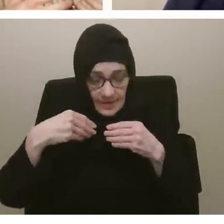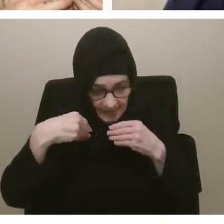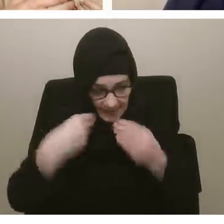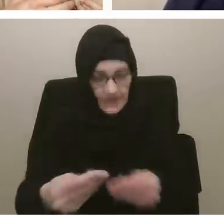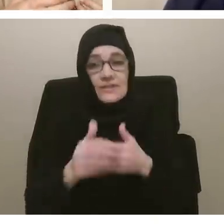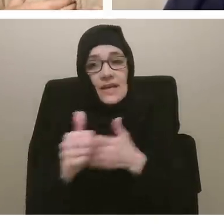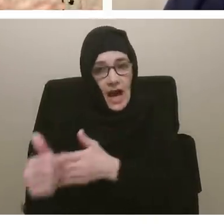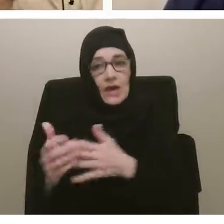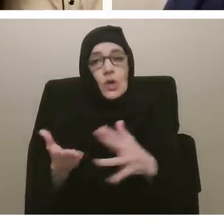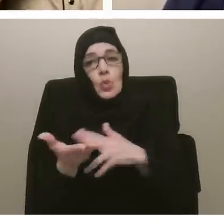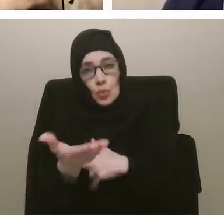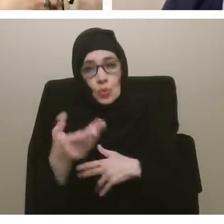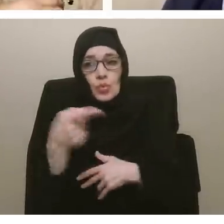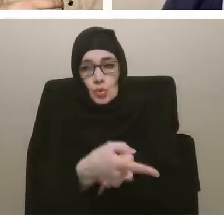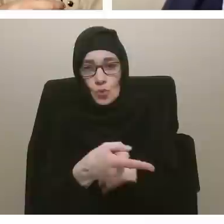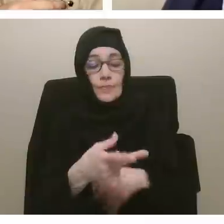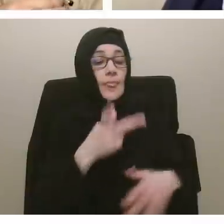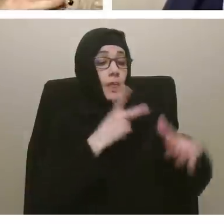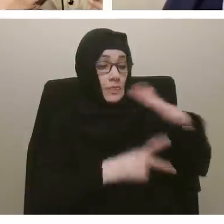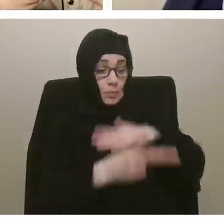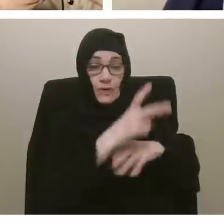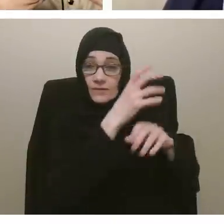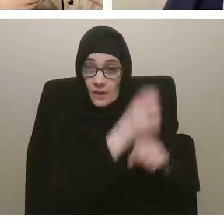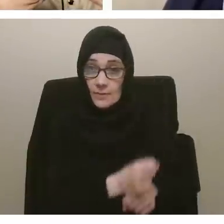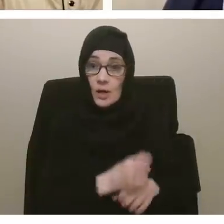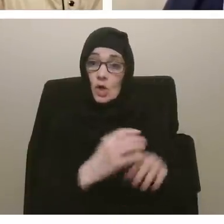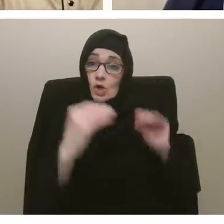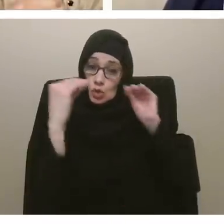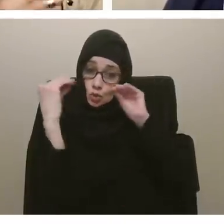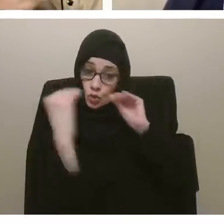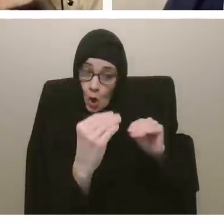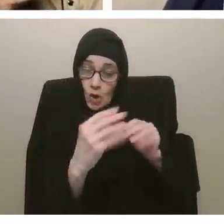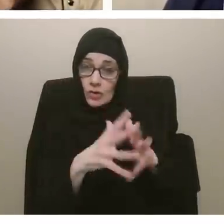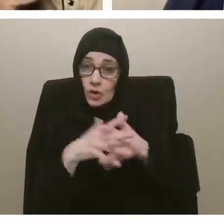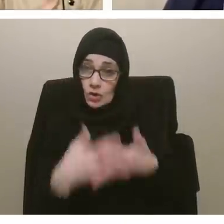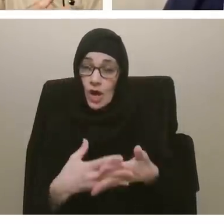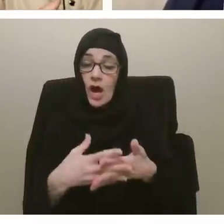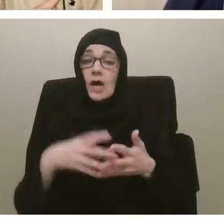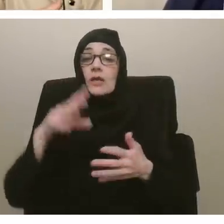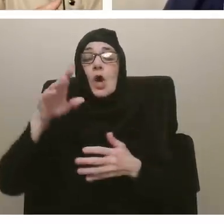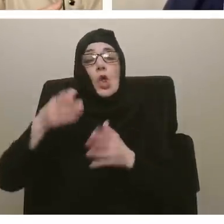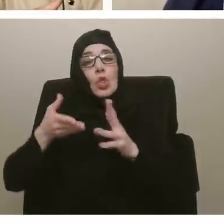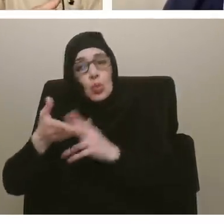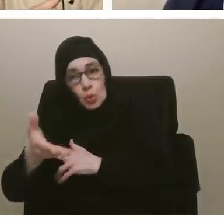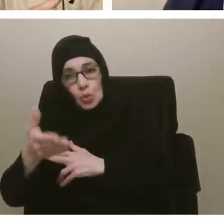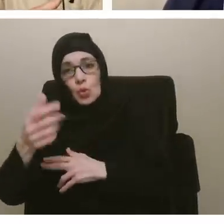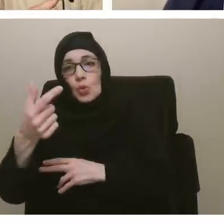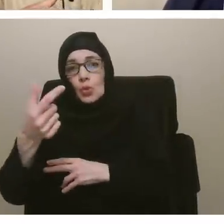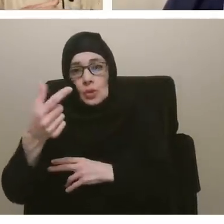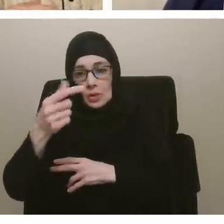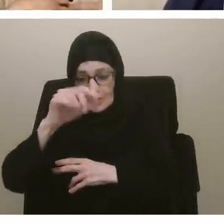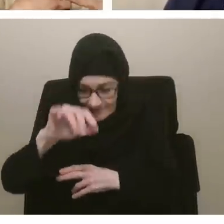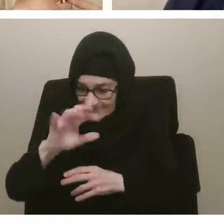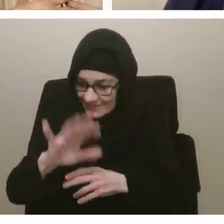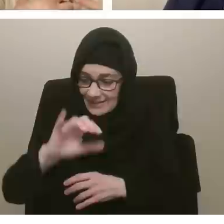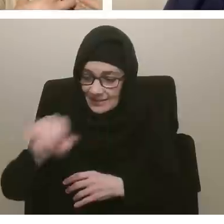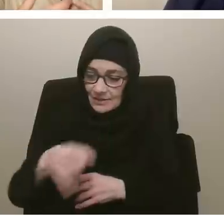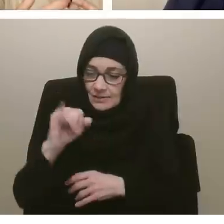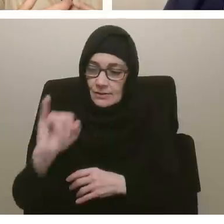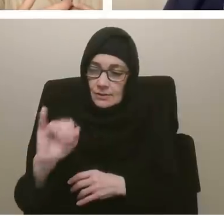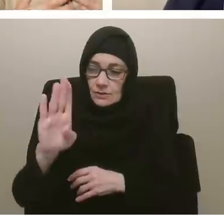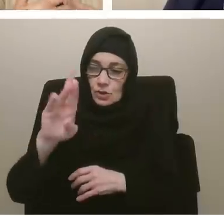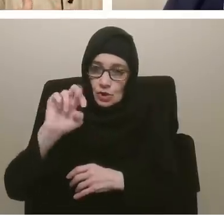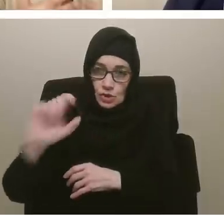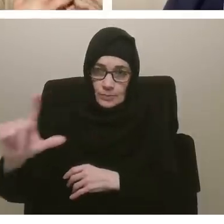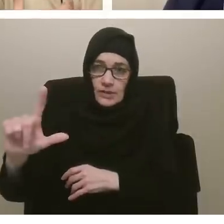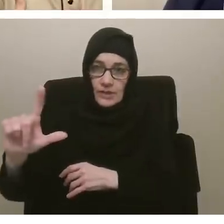the Prophet ﷺ was taught the Qur'an by Shadid al-Quwa through Jibreel alayhi salam. And look how the